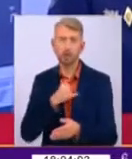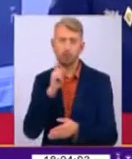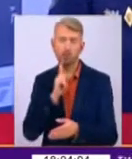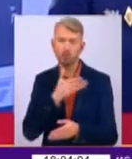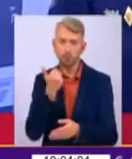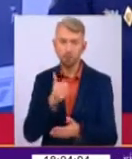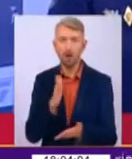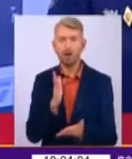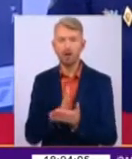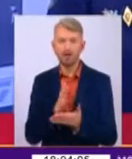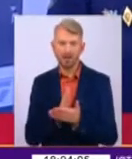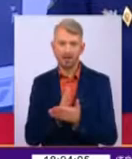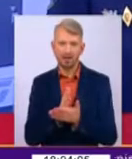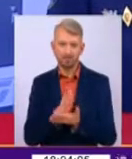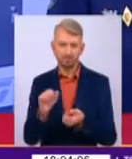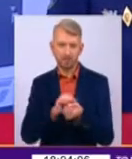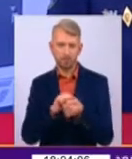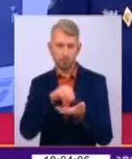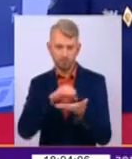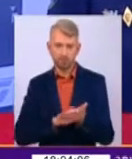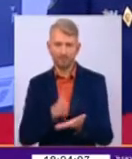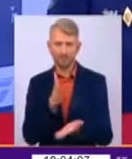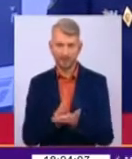Є номенклатурно, але, на жаль, немає.